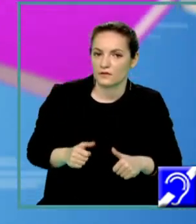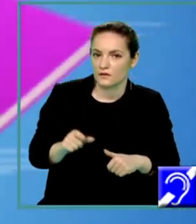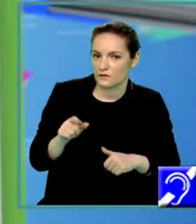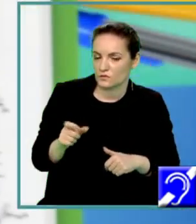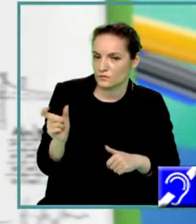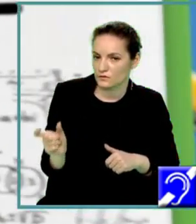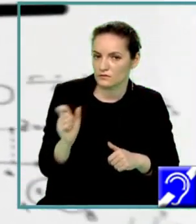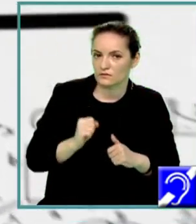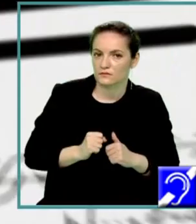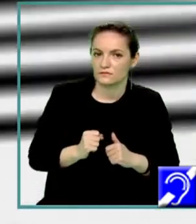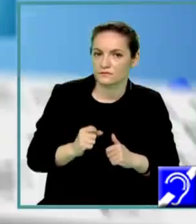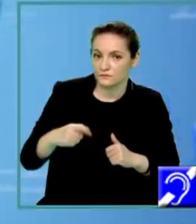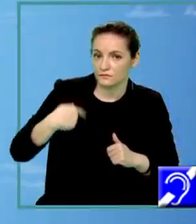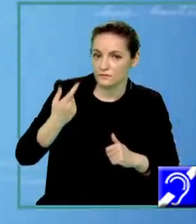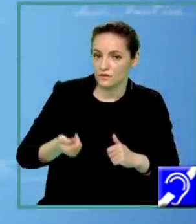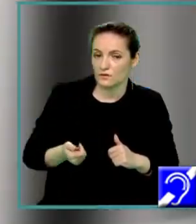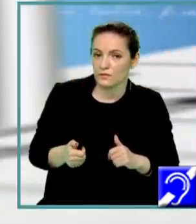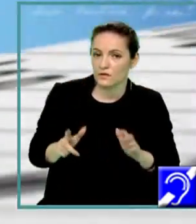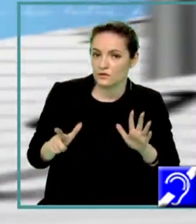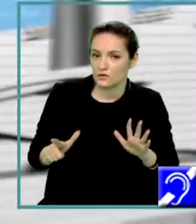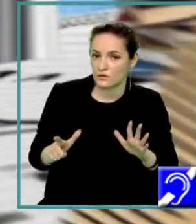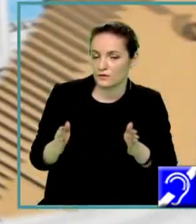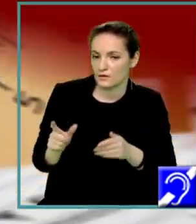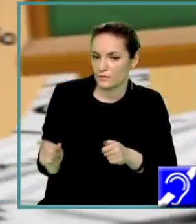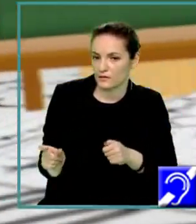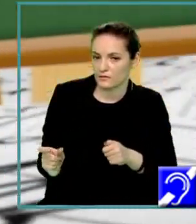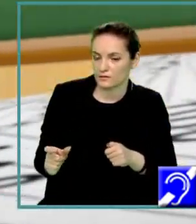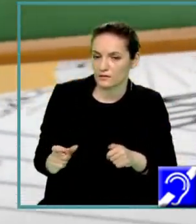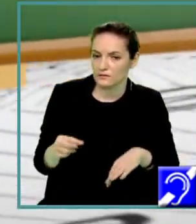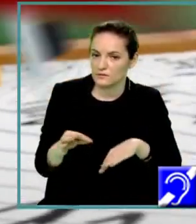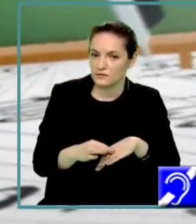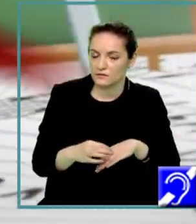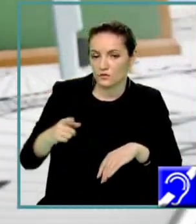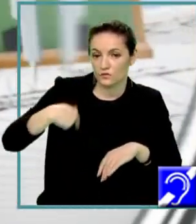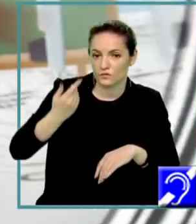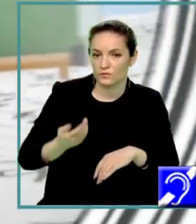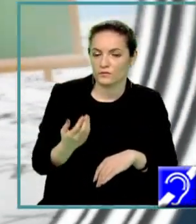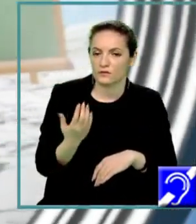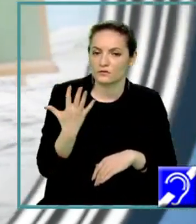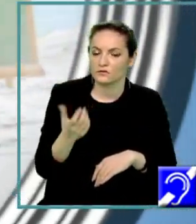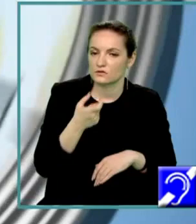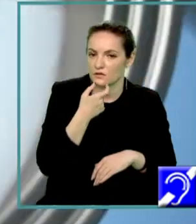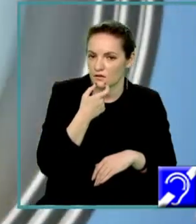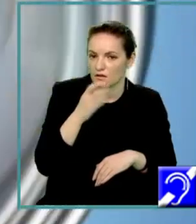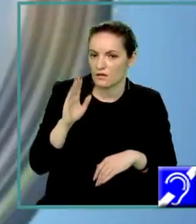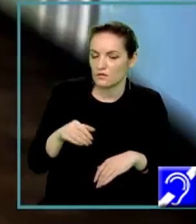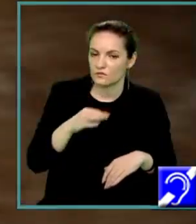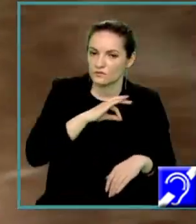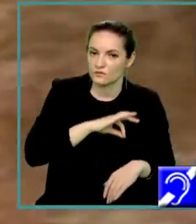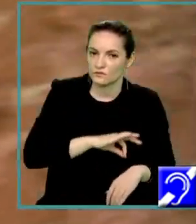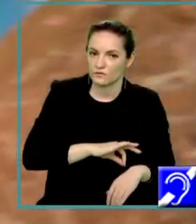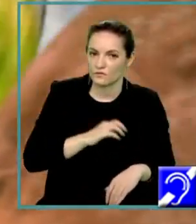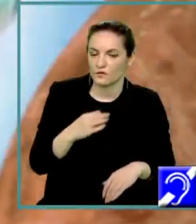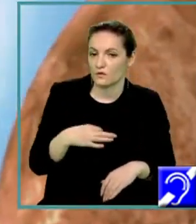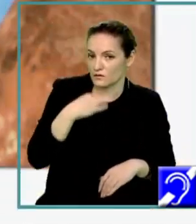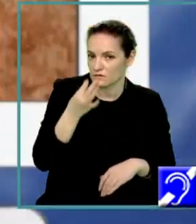12-a parte. După încă a 7-a parte s-a căsătorit, iar la 5 ani după aceea, Himeneu i-a dat un fiu căruia i-a hărăzit